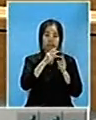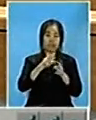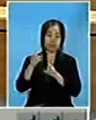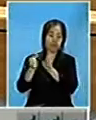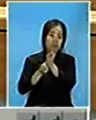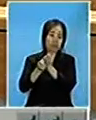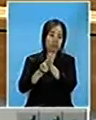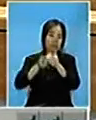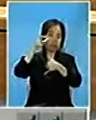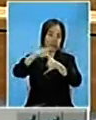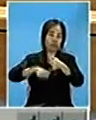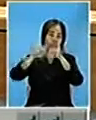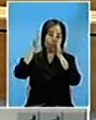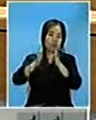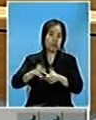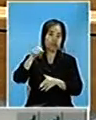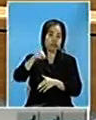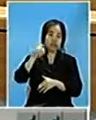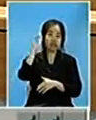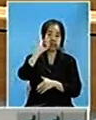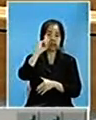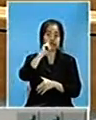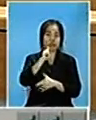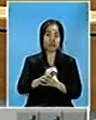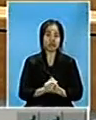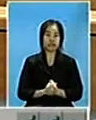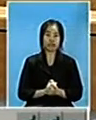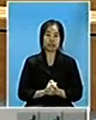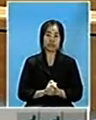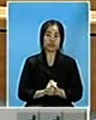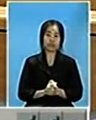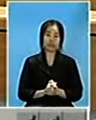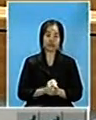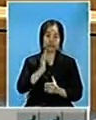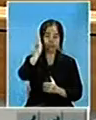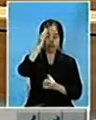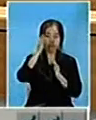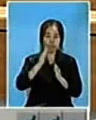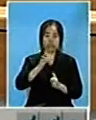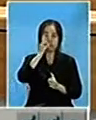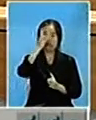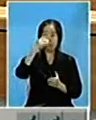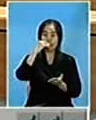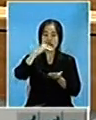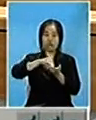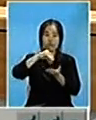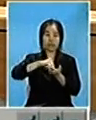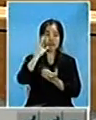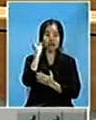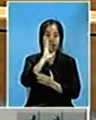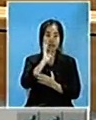นที่หาเรื่องกับคนอื่นนะครับคนถึงจะไม่กล้ามาฟ้องร้องกันในเรื่องที่ไม่เป็นจริ